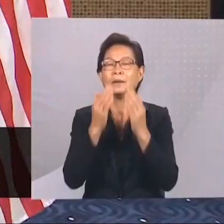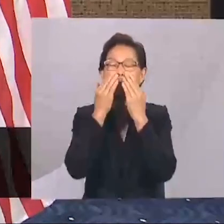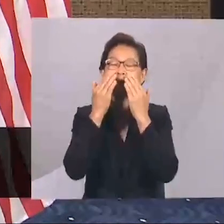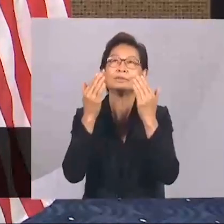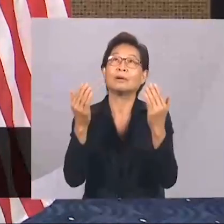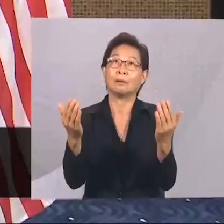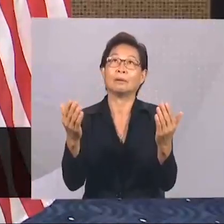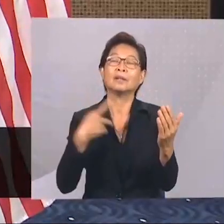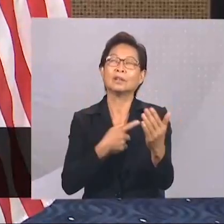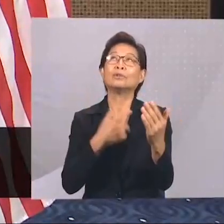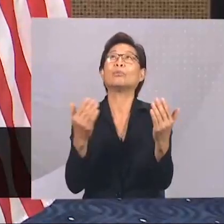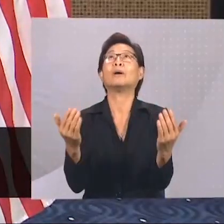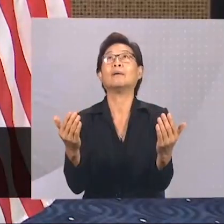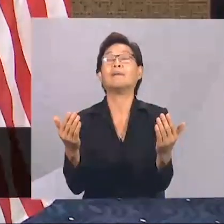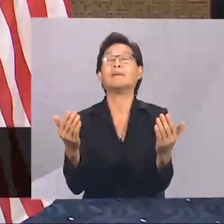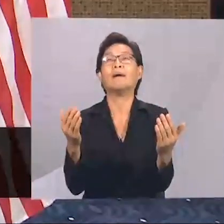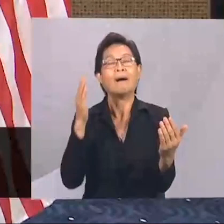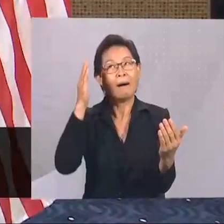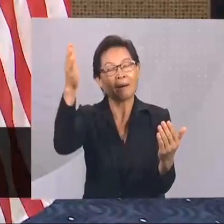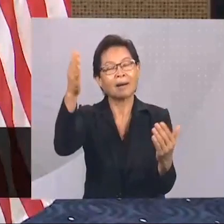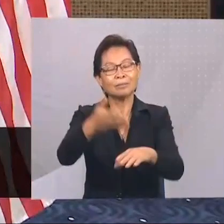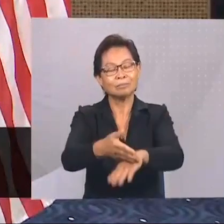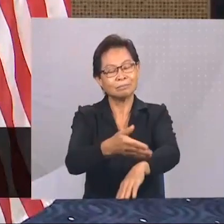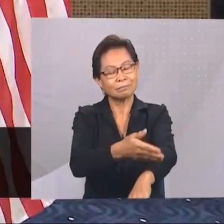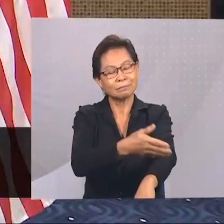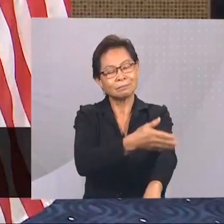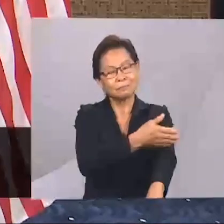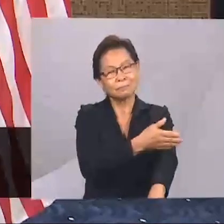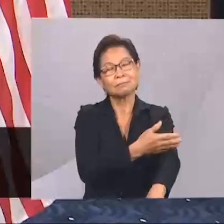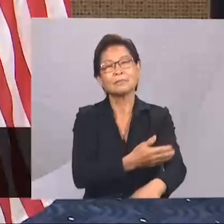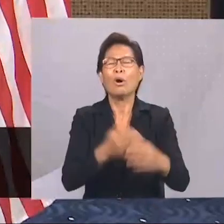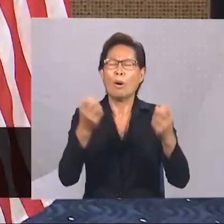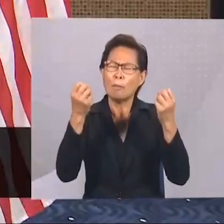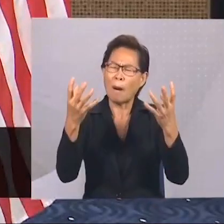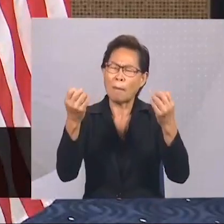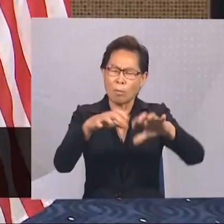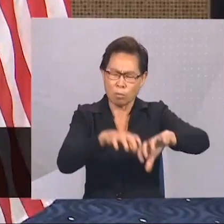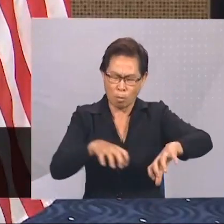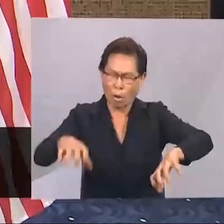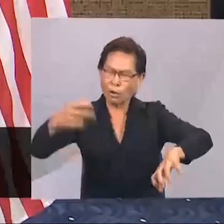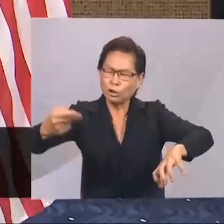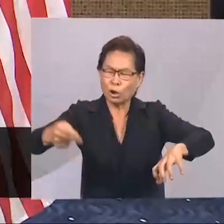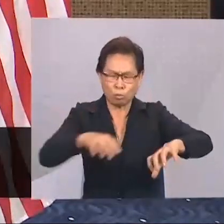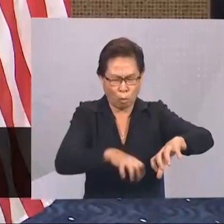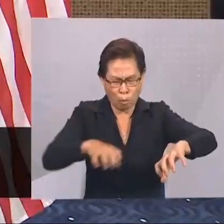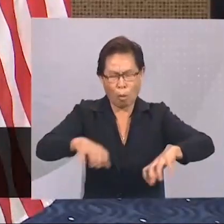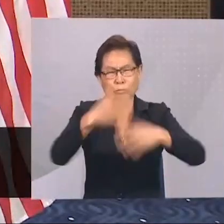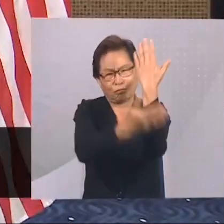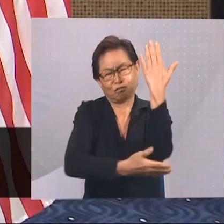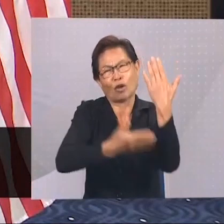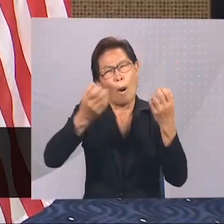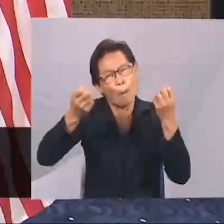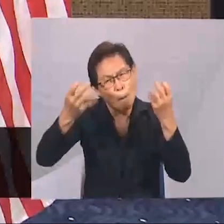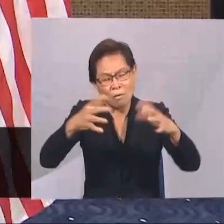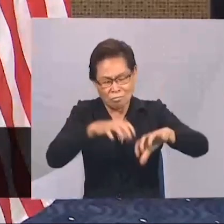Allah kita doakan keadaan akan bertambah baik tambahan pula telah banyak kawasan-kawasan hijau Hai diseluruh